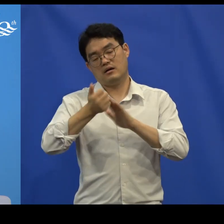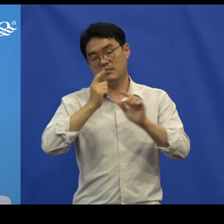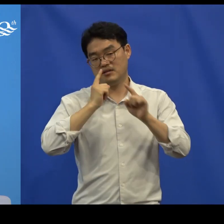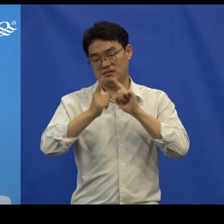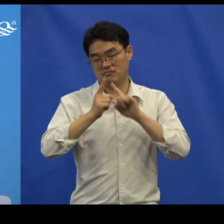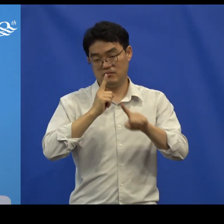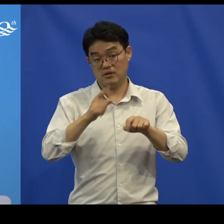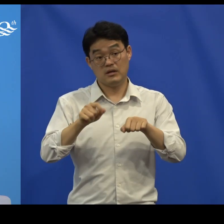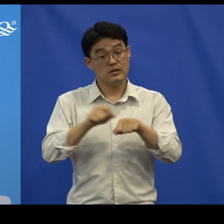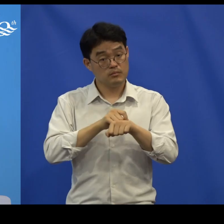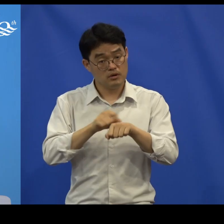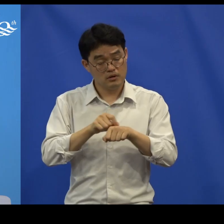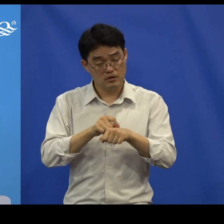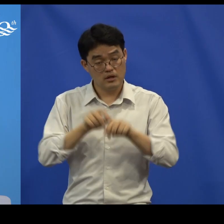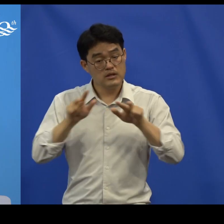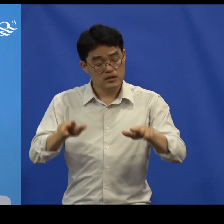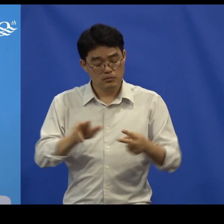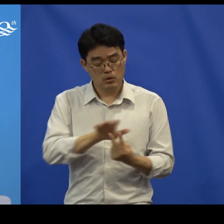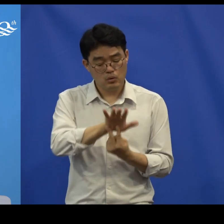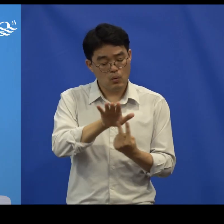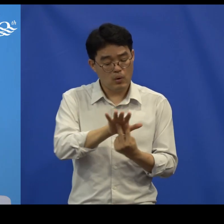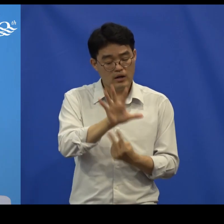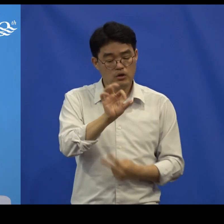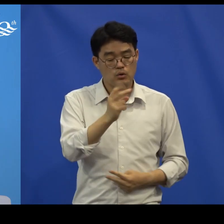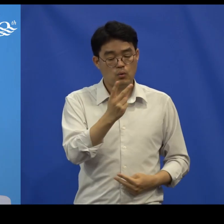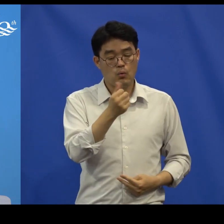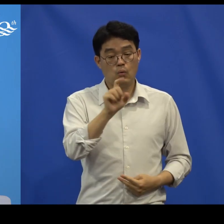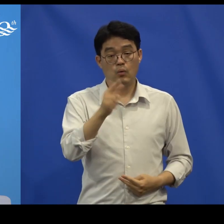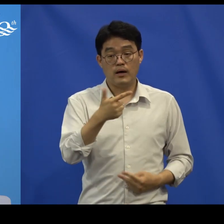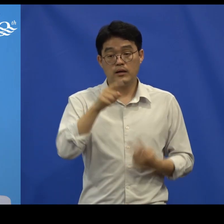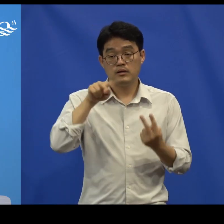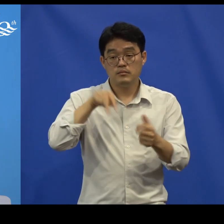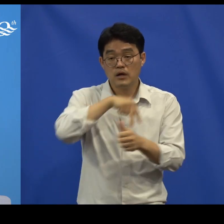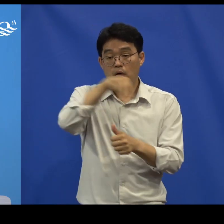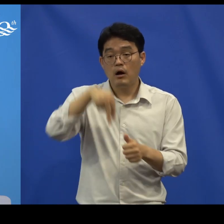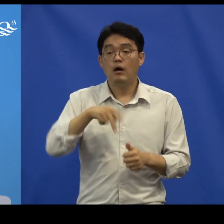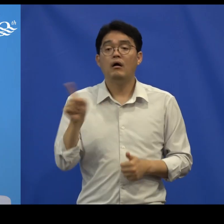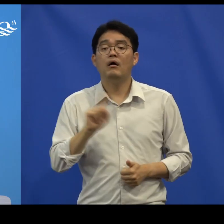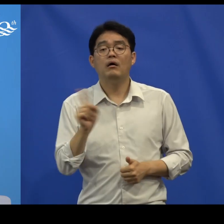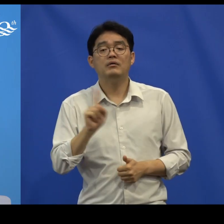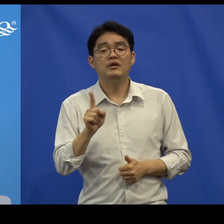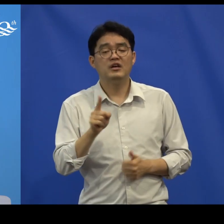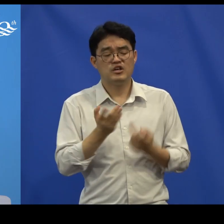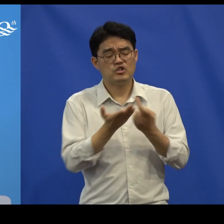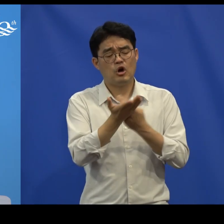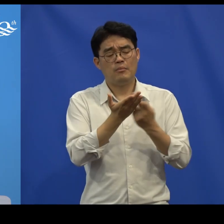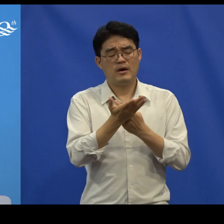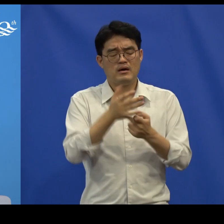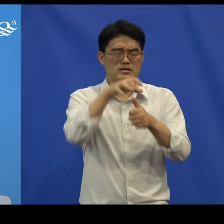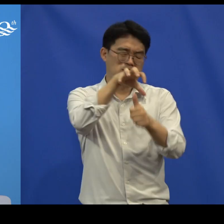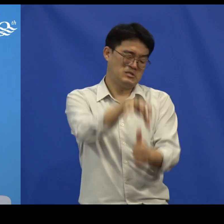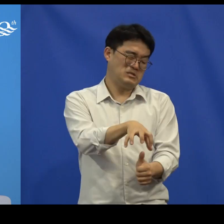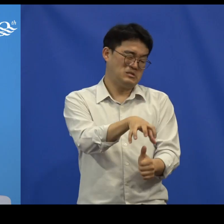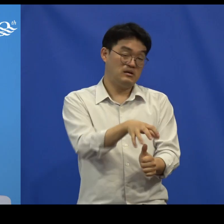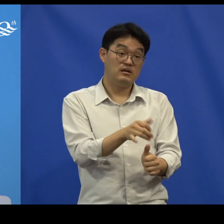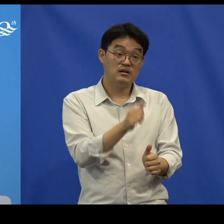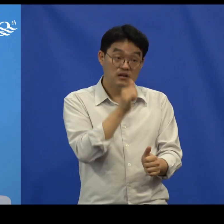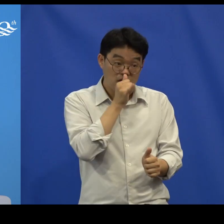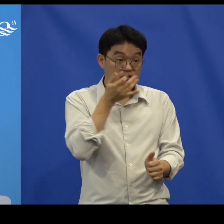1세기에 밤모섬에 유배되어 있던 사도 요한에게 큰 격려가 되죠. 속히